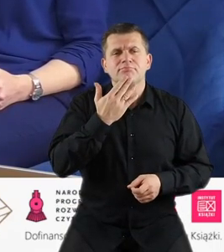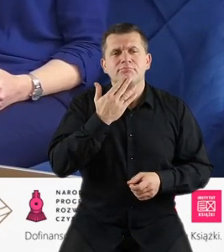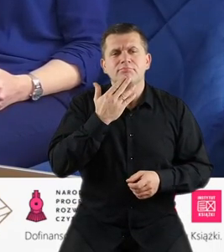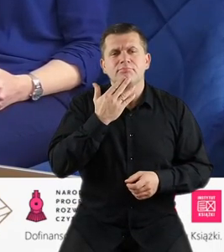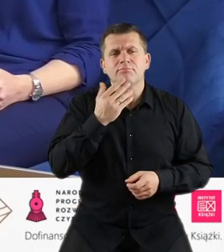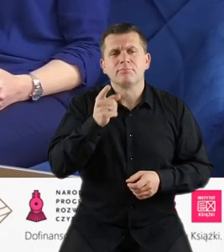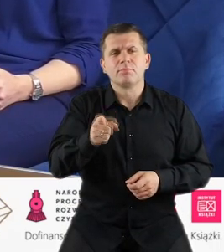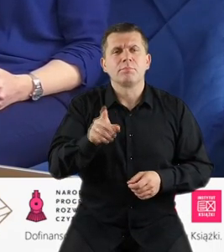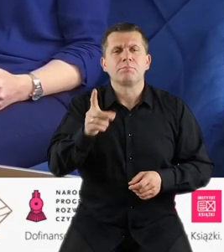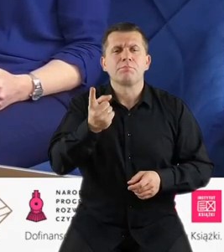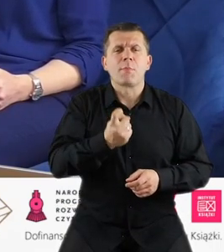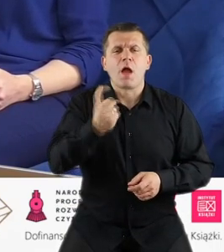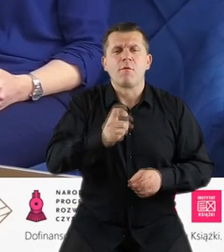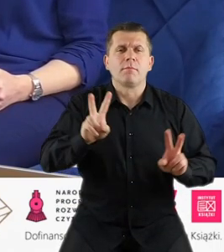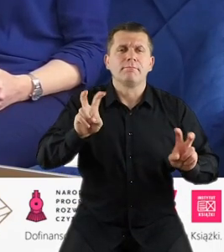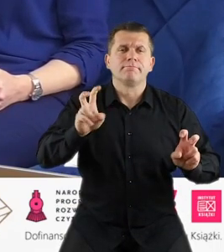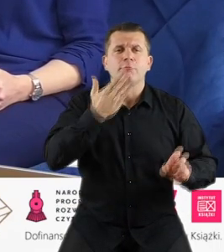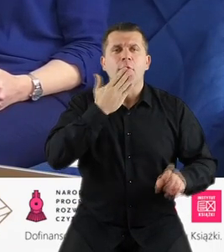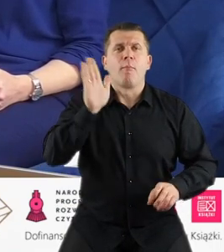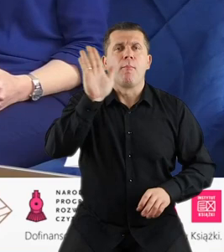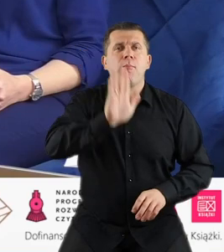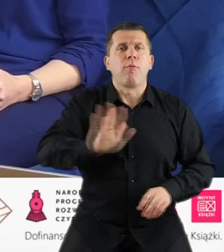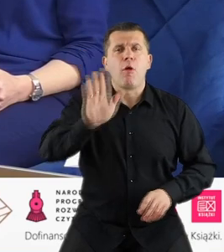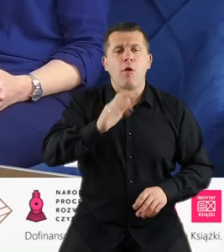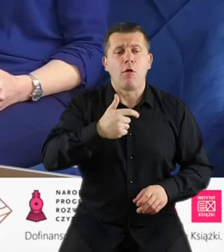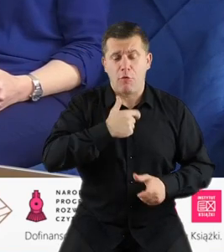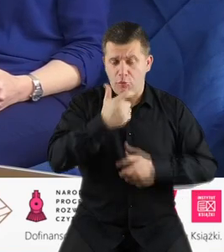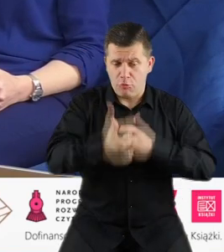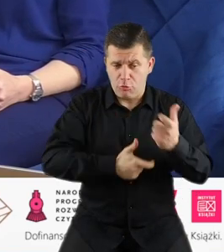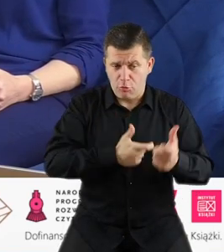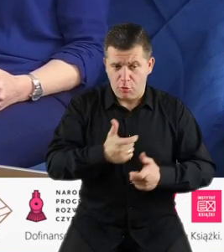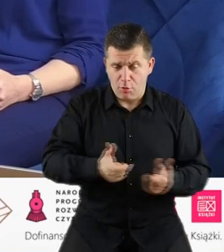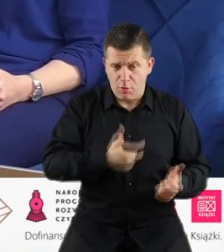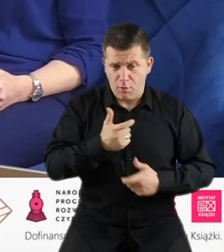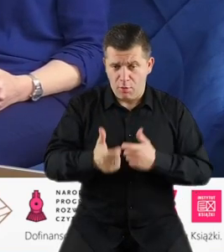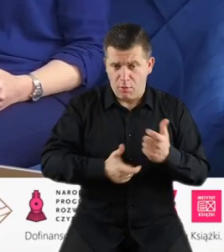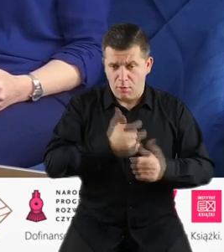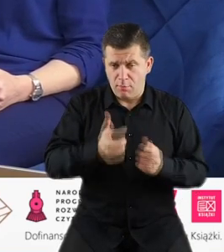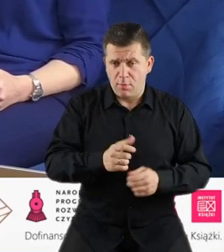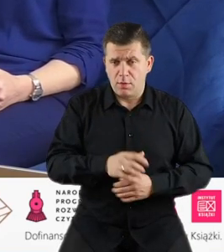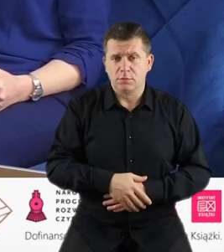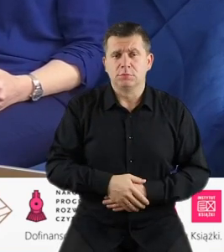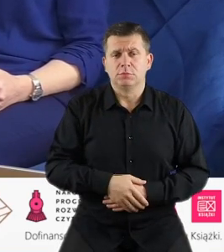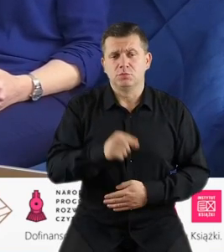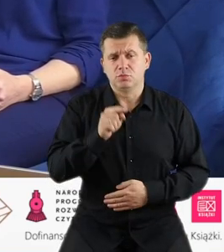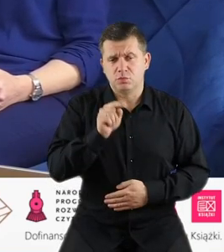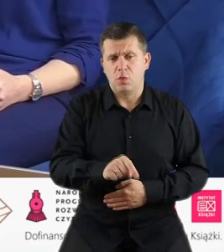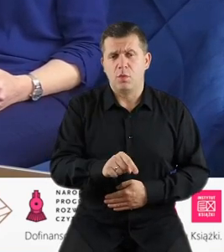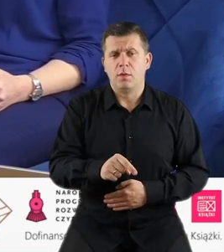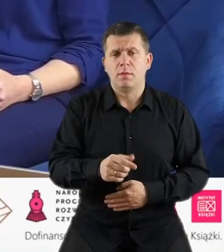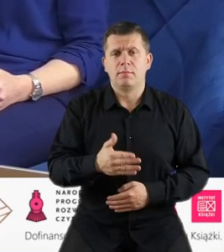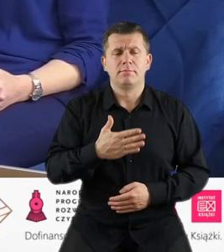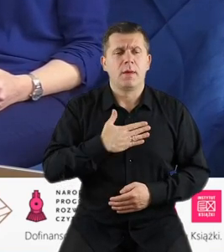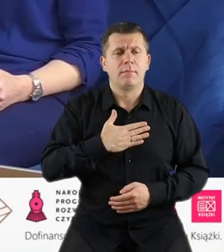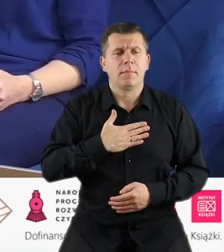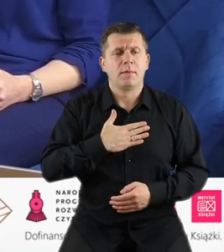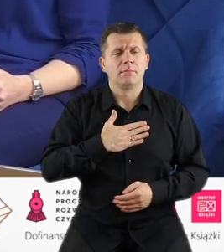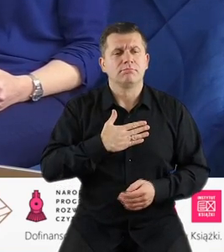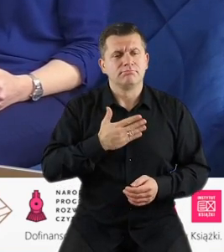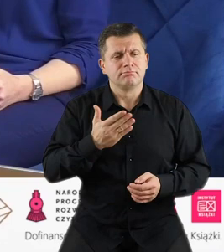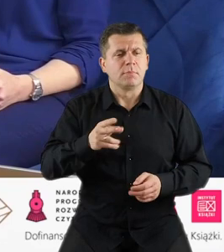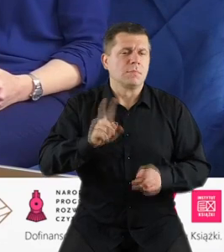ją złopowują, powołują się na Boga, tak? Tak. Że czynią, mamy wolę tutaj Boga, tak, Gott mit uns, prawda? Mamy na